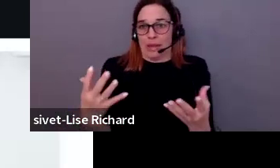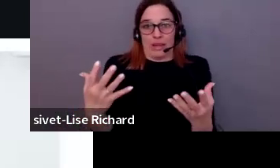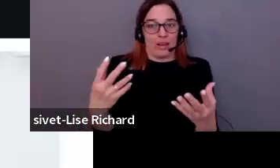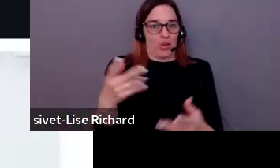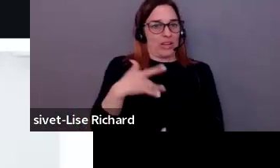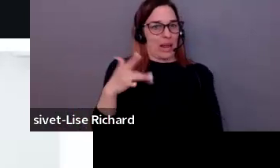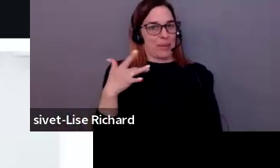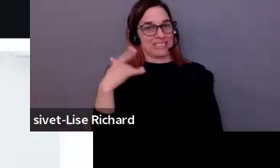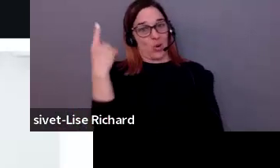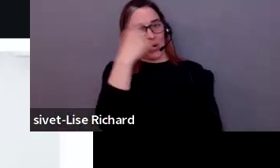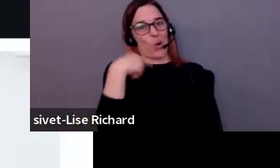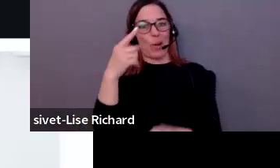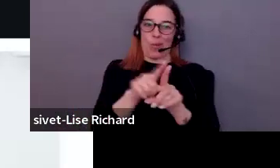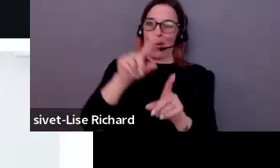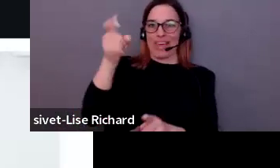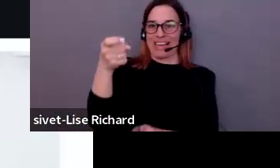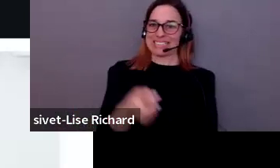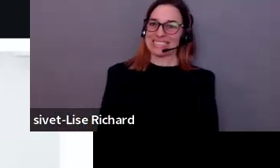donner l'impression d'un X.